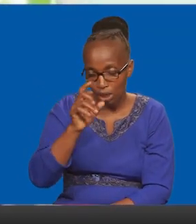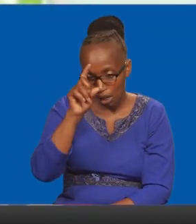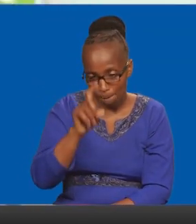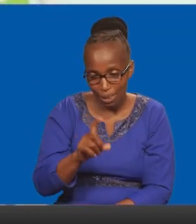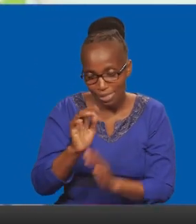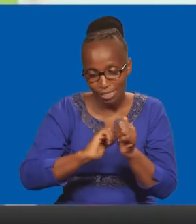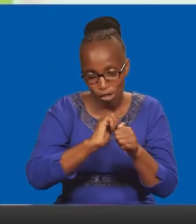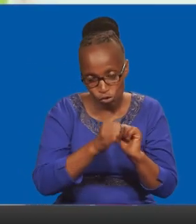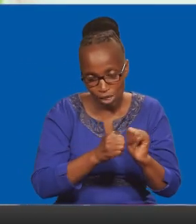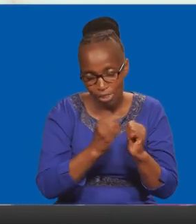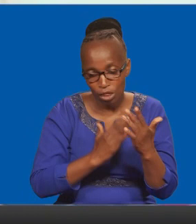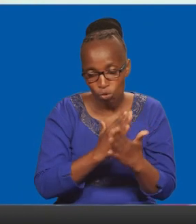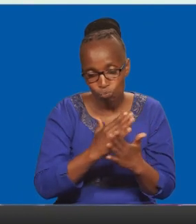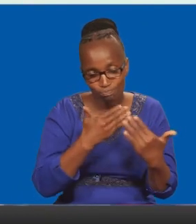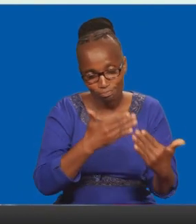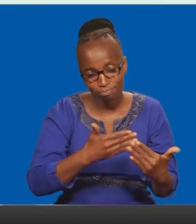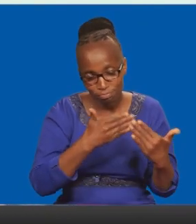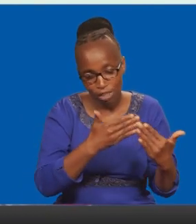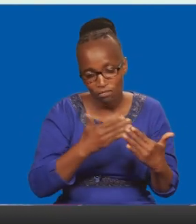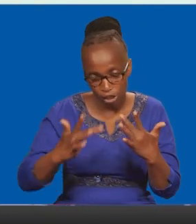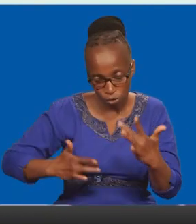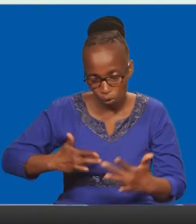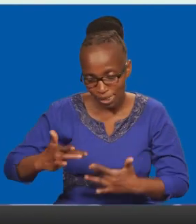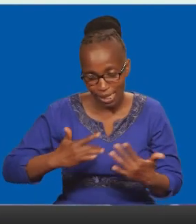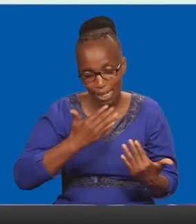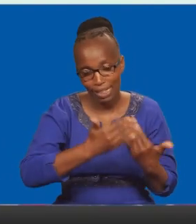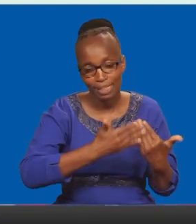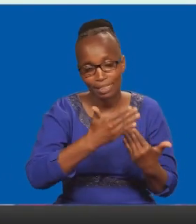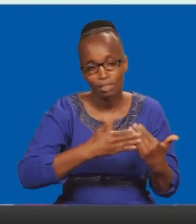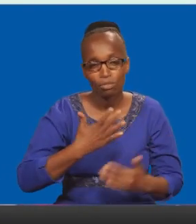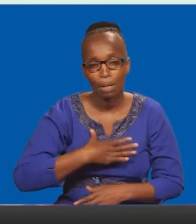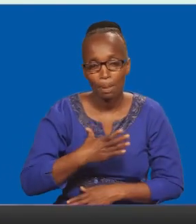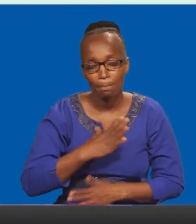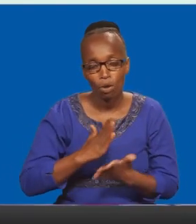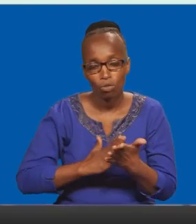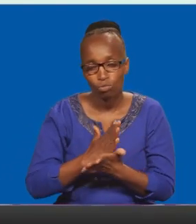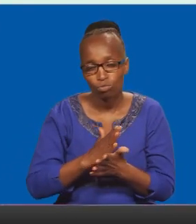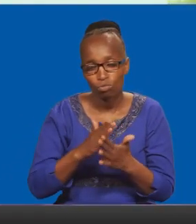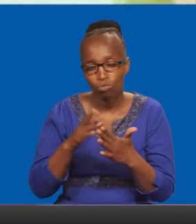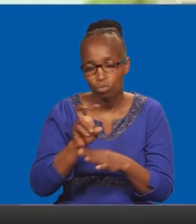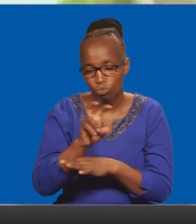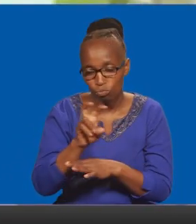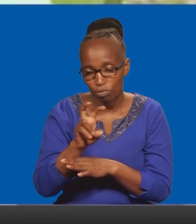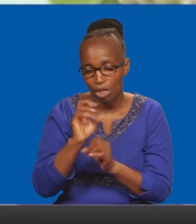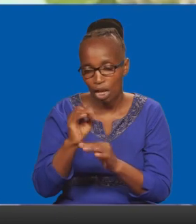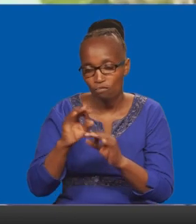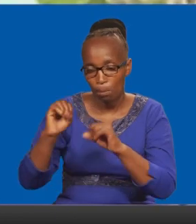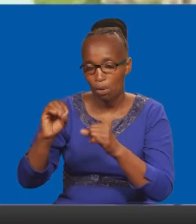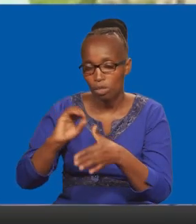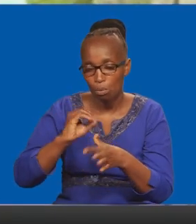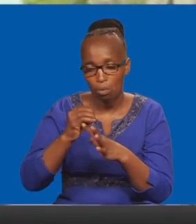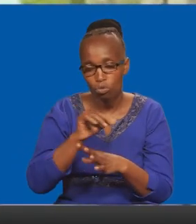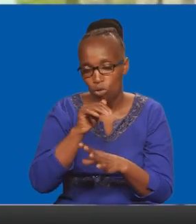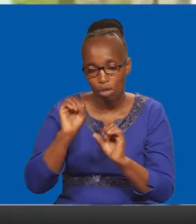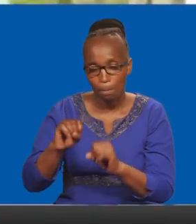mahakama iwajibike wakati wa kutoa maamuzi kwa kuwajali wananchi kuhusiana na miradi iliyoanzishwa kwa kuzingatia